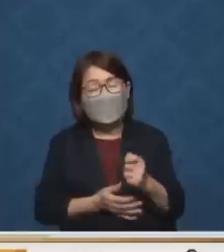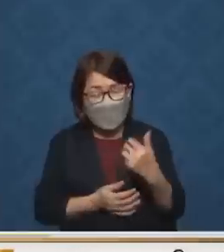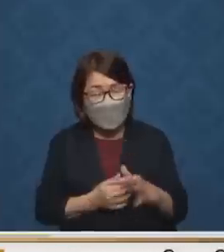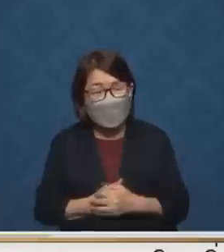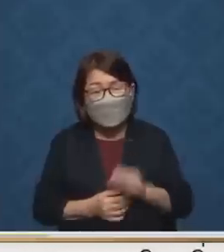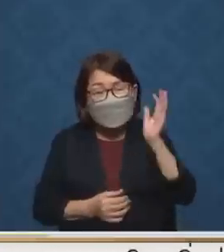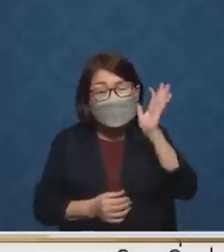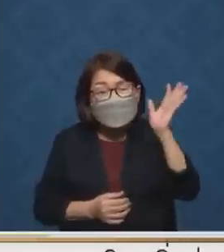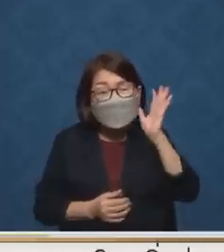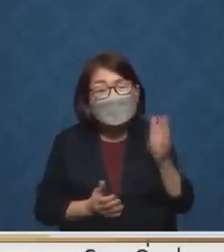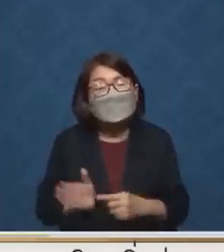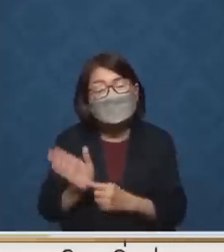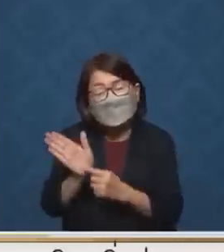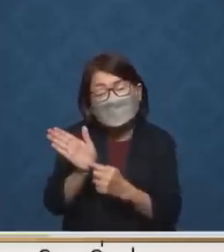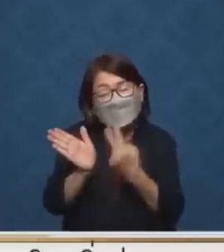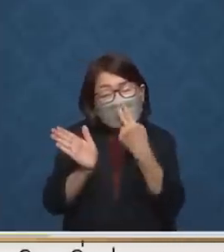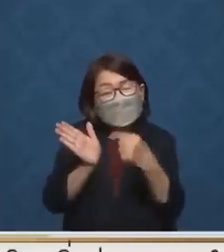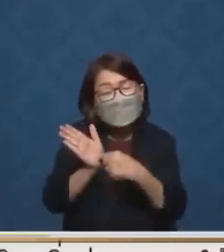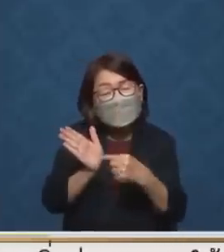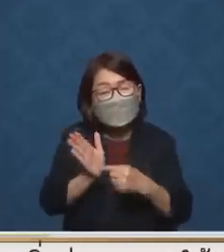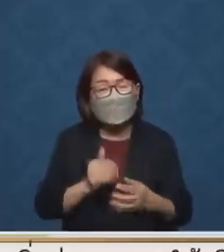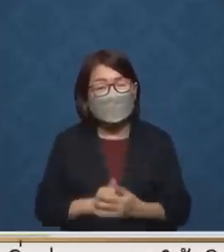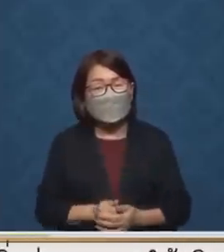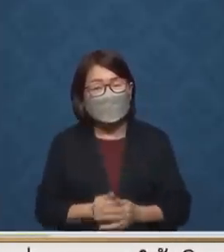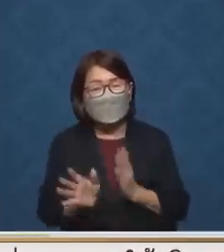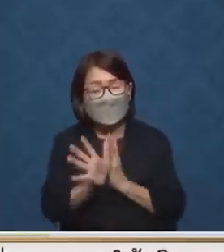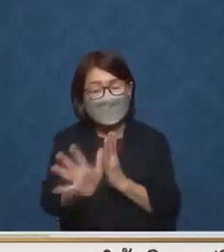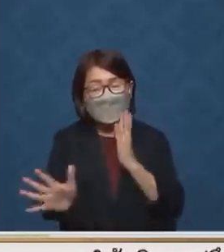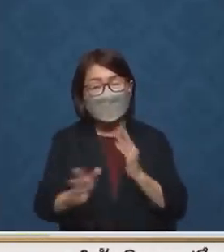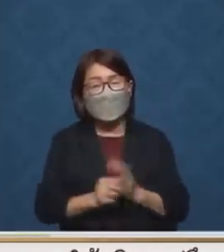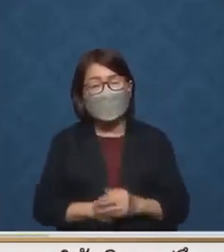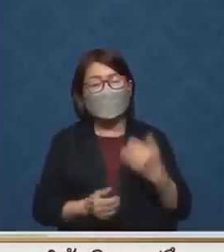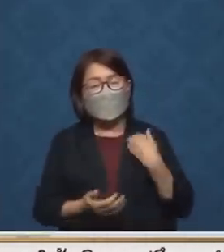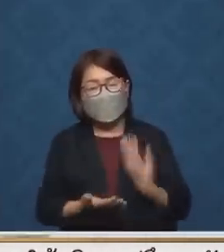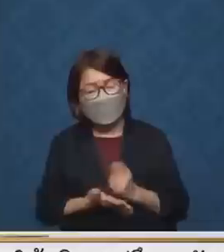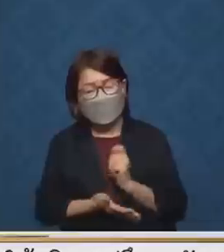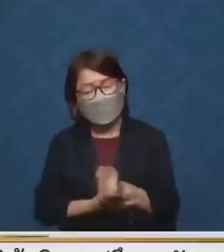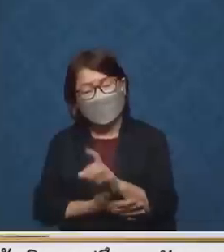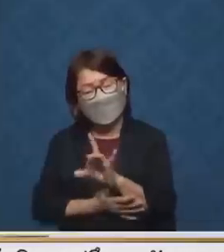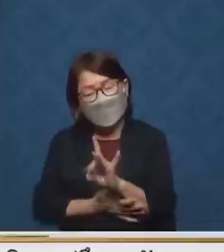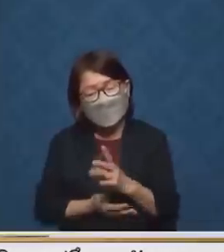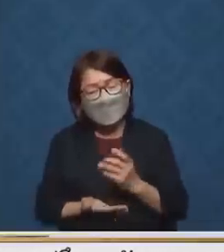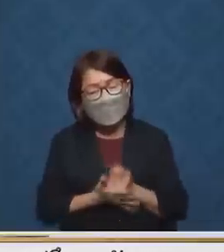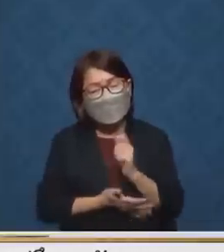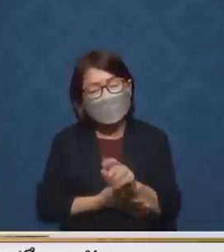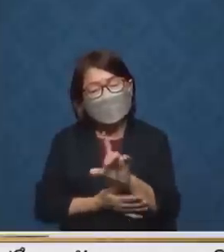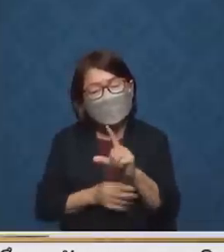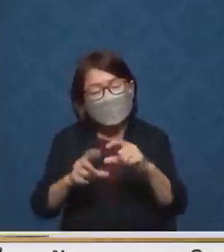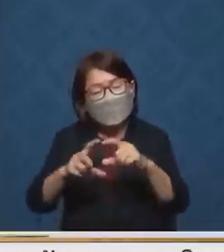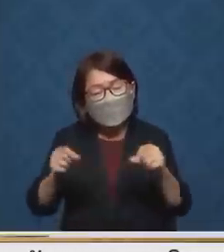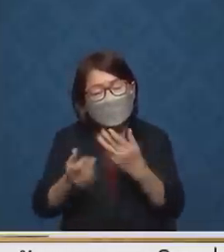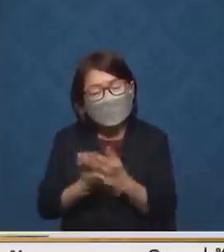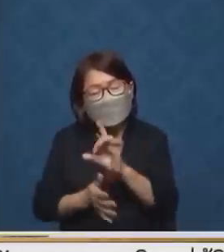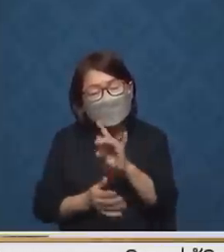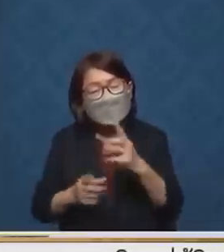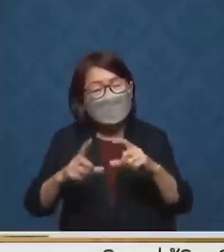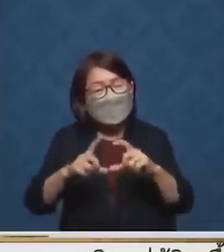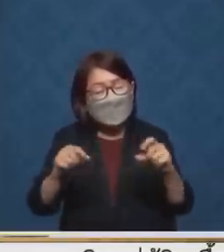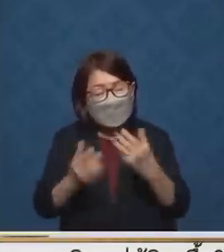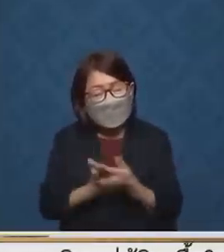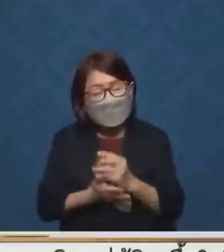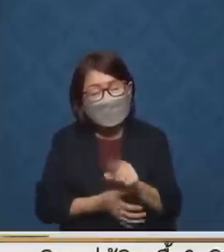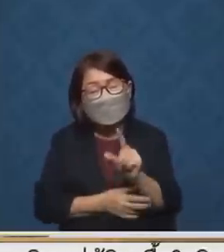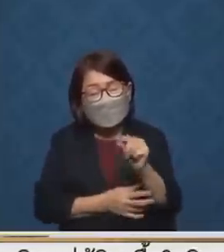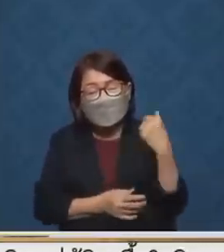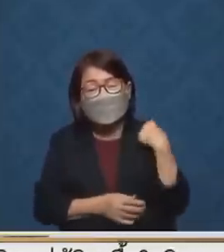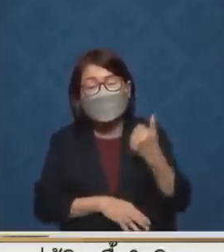อดูรูปสิรูปต่อแถวกัเมื่อกี้มีทั้งแ้งกร้อย แบงกยี่สิบไม่เชื่อดูรูปสิจ่ายแล้วแลพมธ